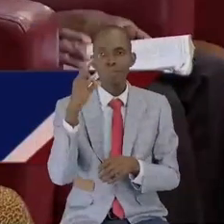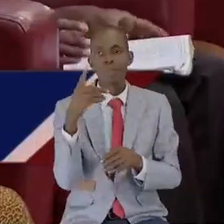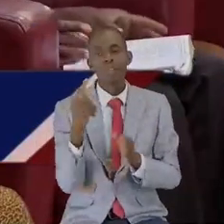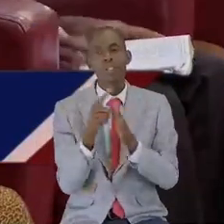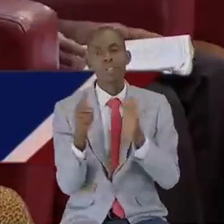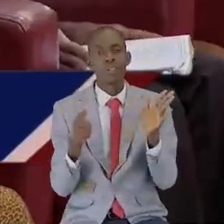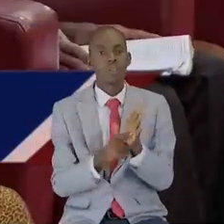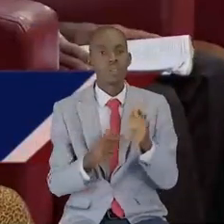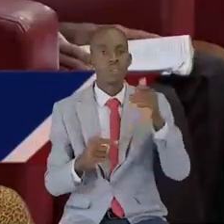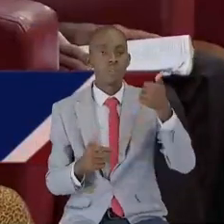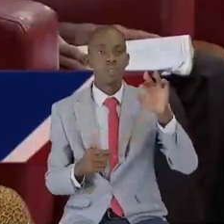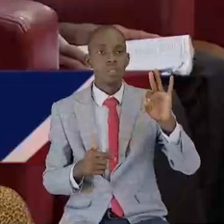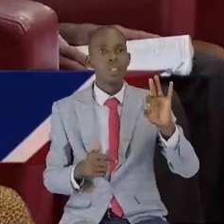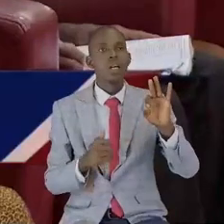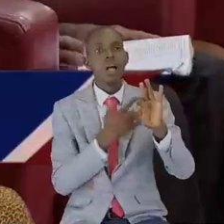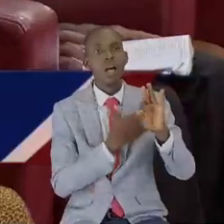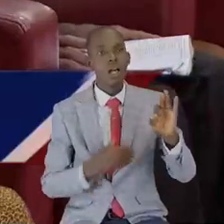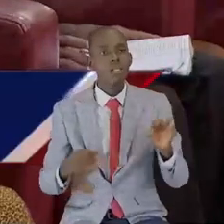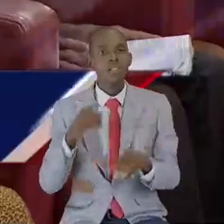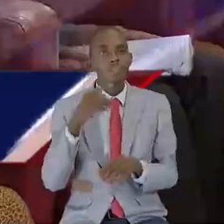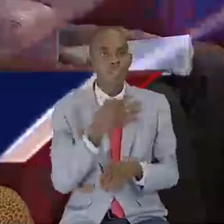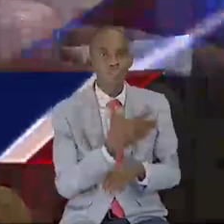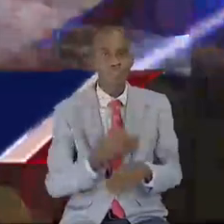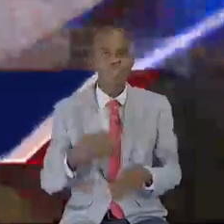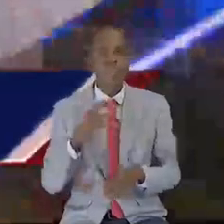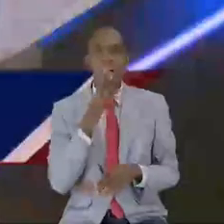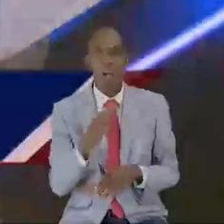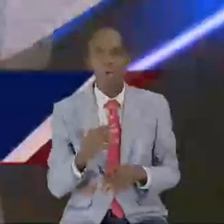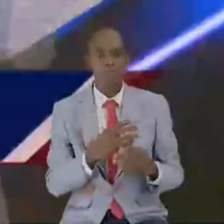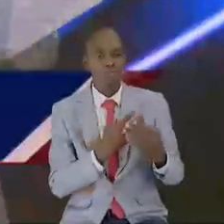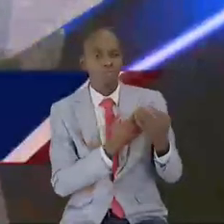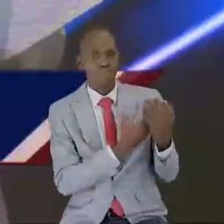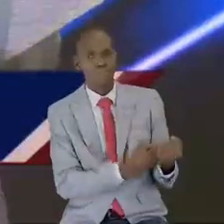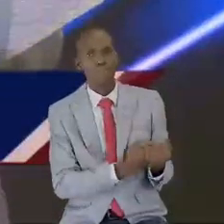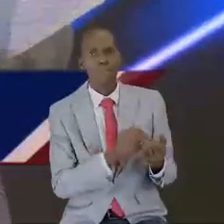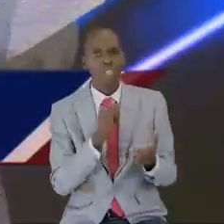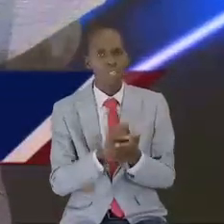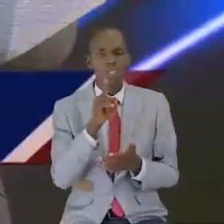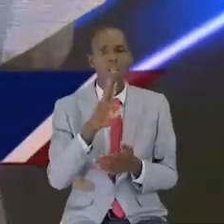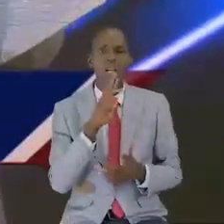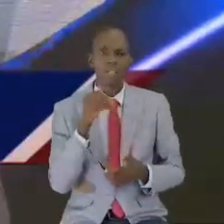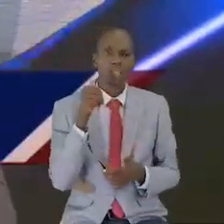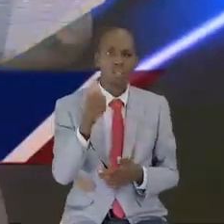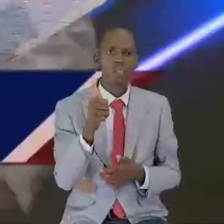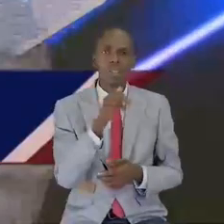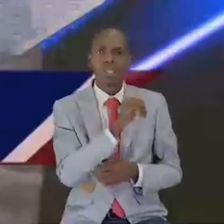19, toi qui te flattes d'être le conducteur des aveugles,